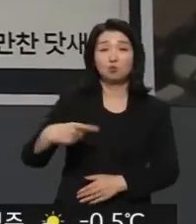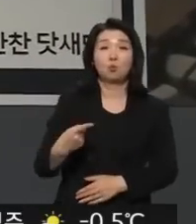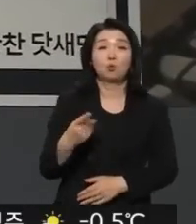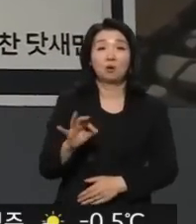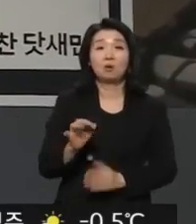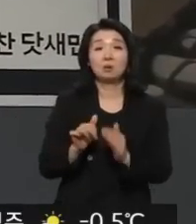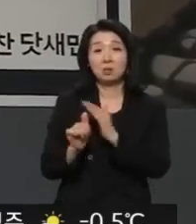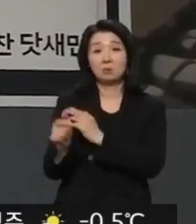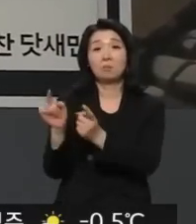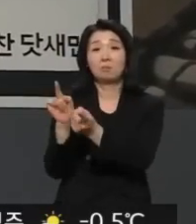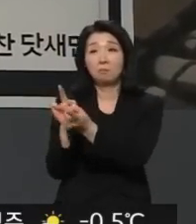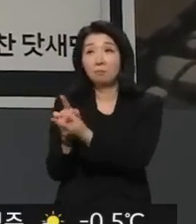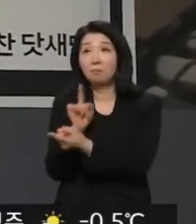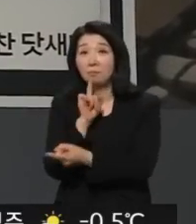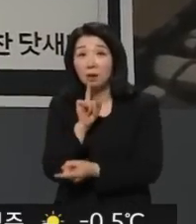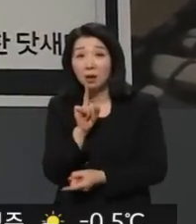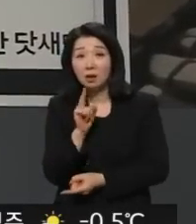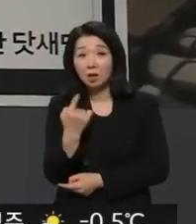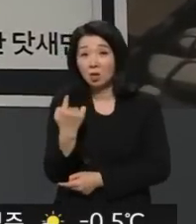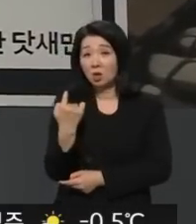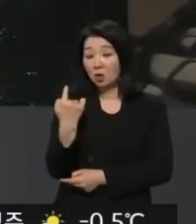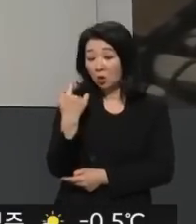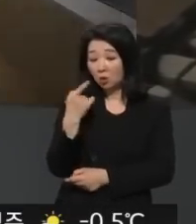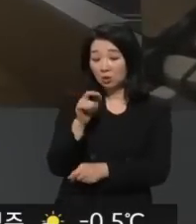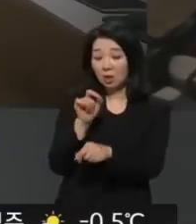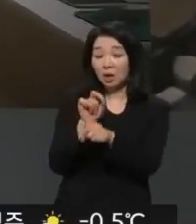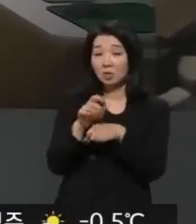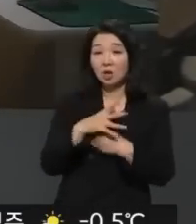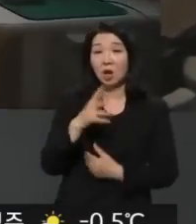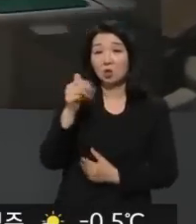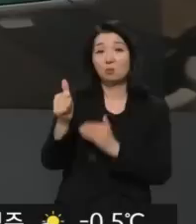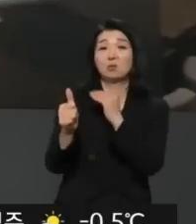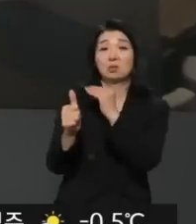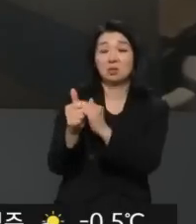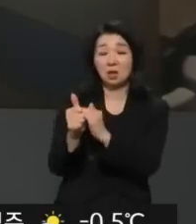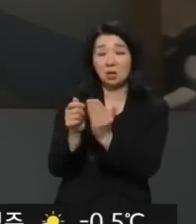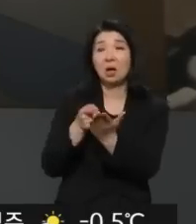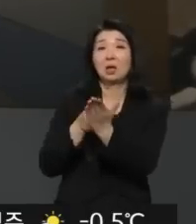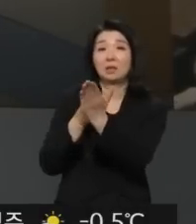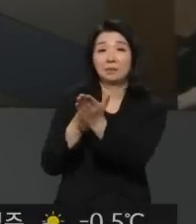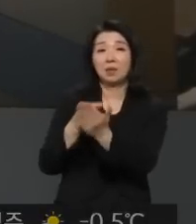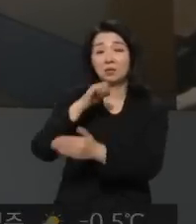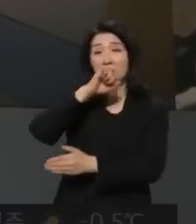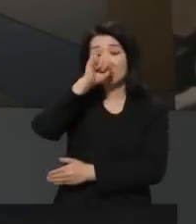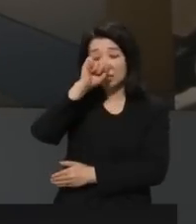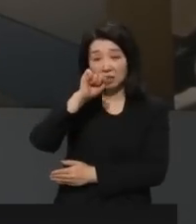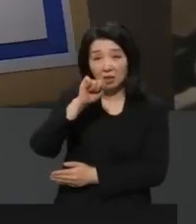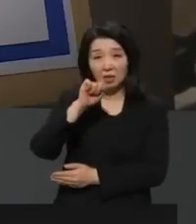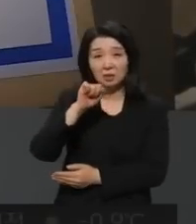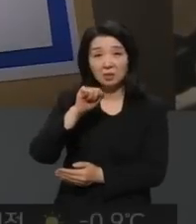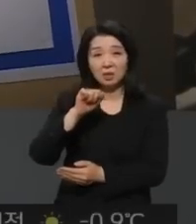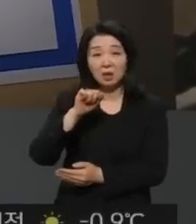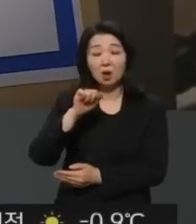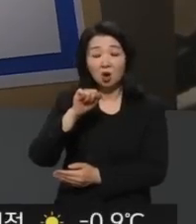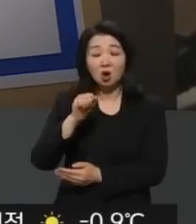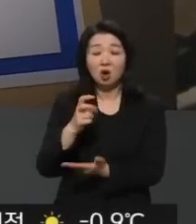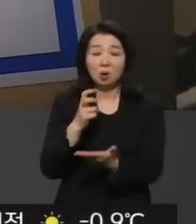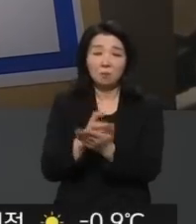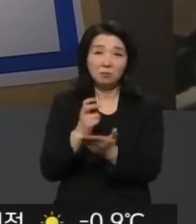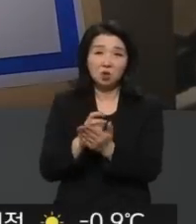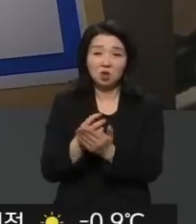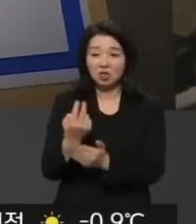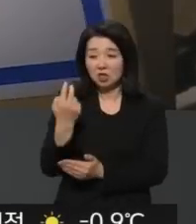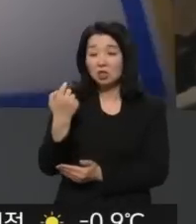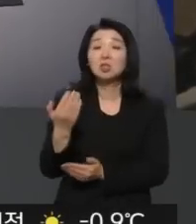만났다, 이런 보도가 나왔습니다. 어제는 이 장관 해임 건의안이 발의된 날이자 예산안 법적 처리 시한 이틀 전이죠.